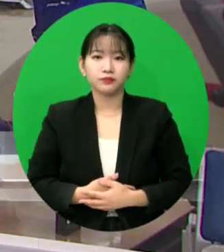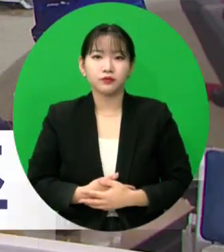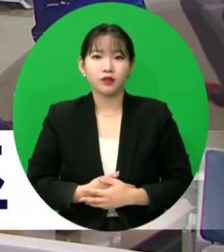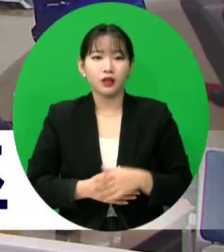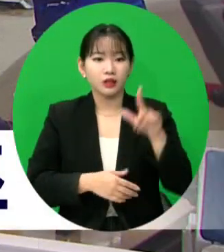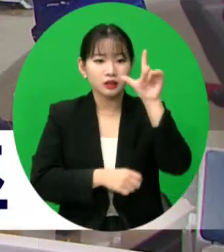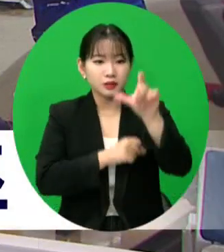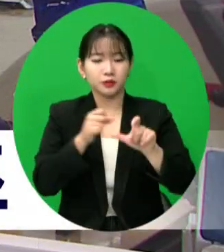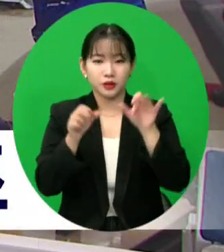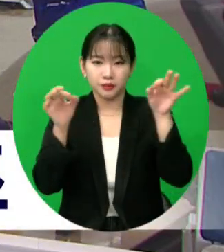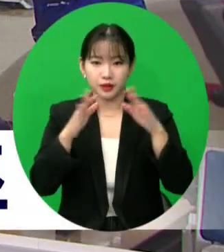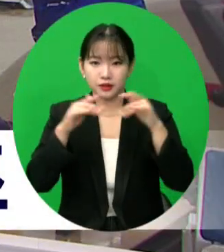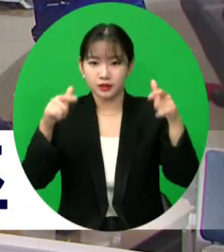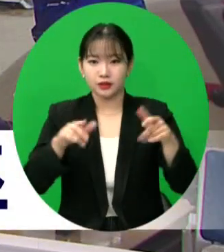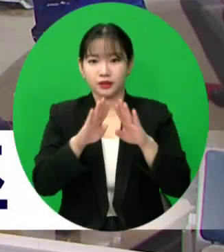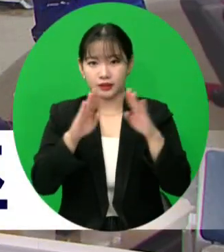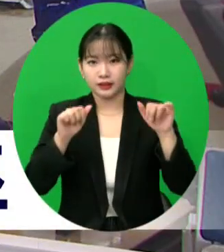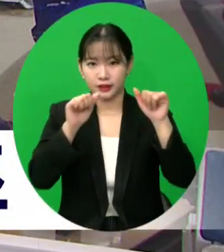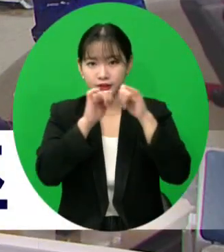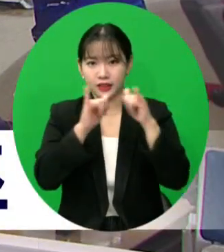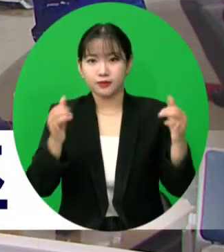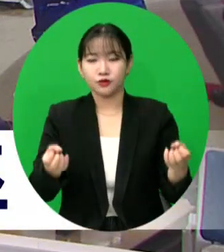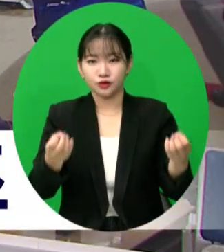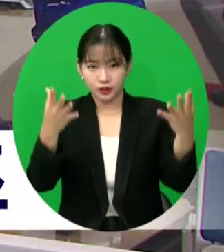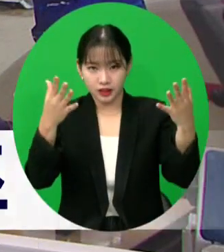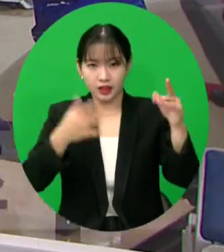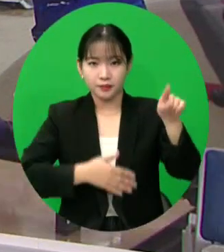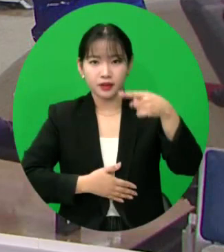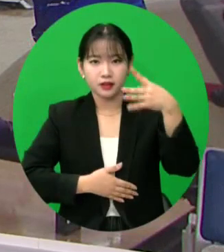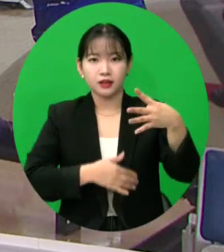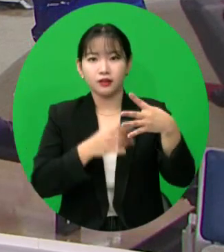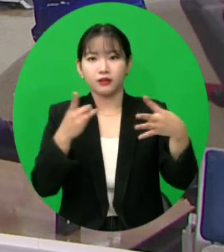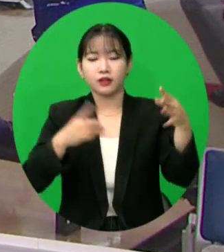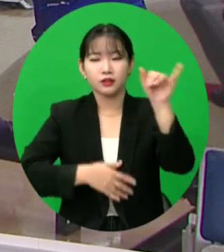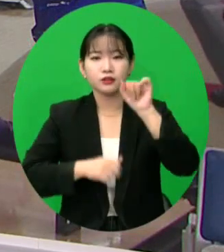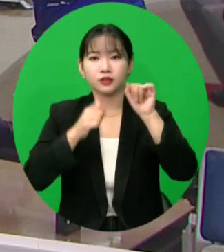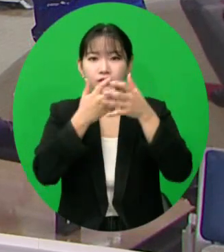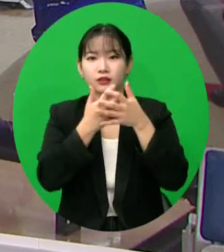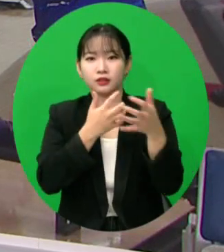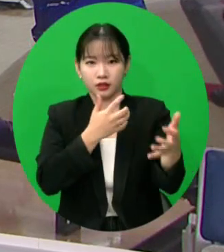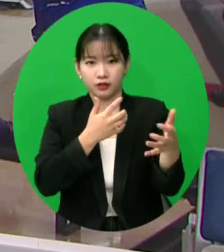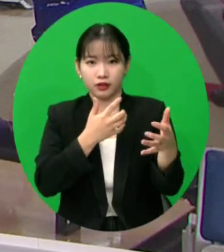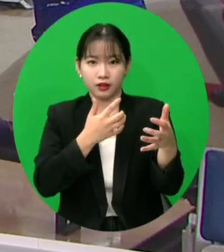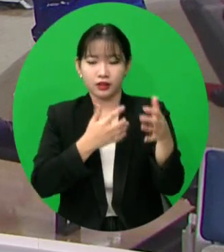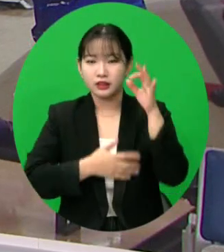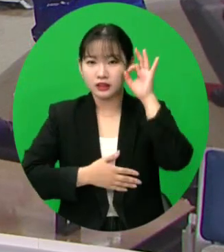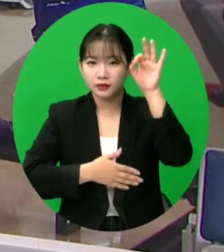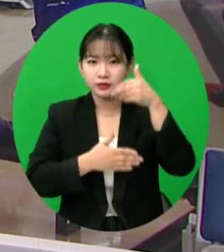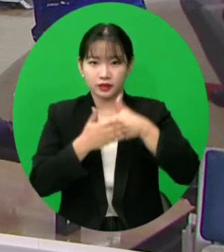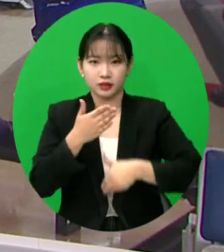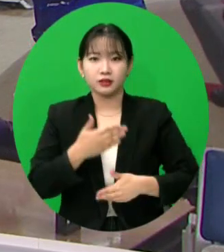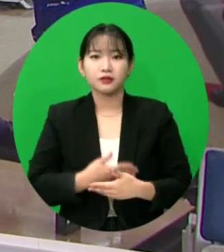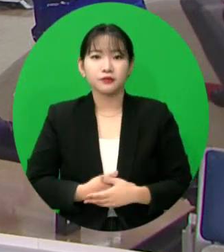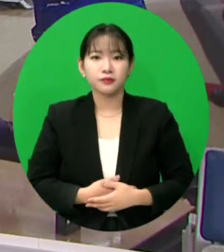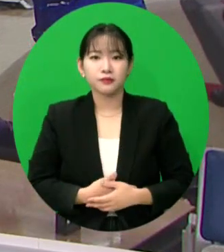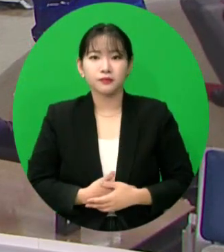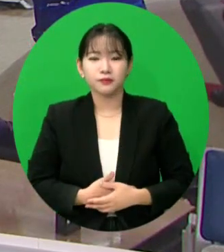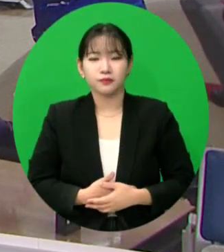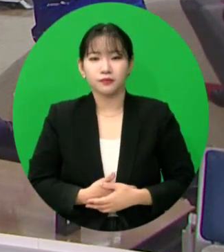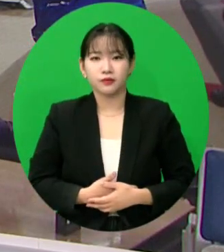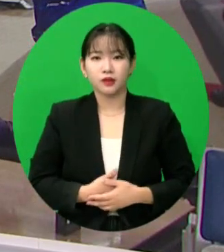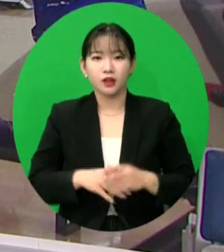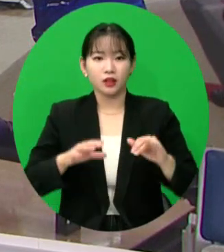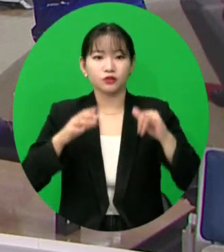15년 만에 전남에서 열리는 체육인들의 축제 제 104회 전국체육대회가 열을 앞으로 다가왔습니다